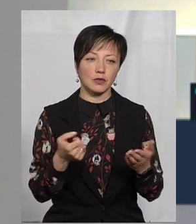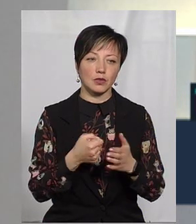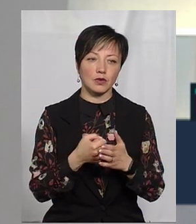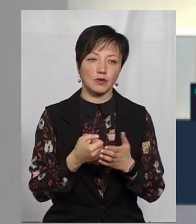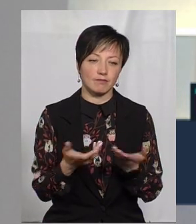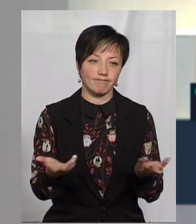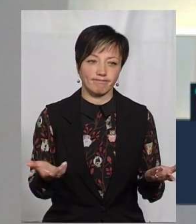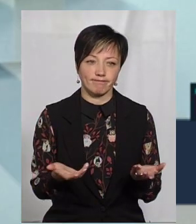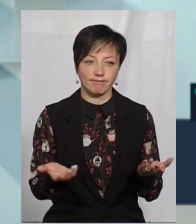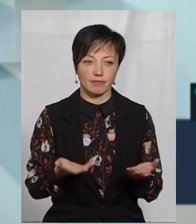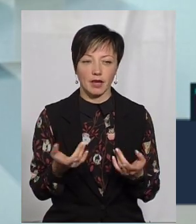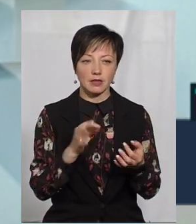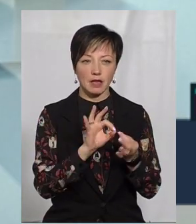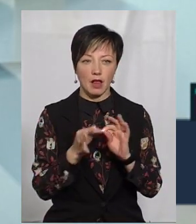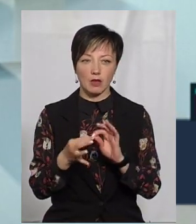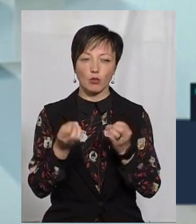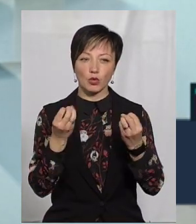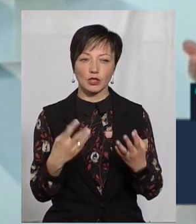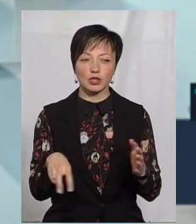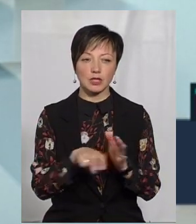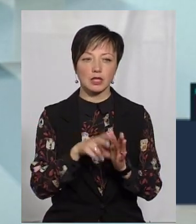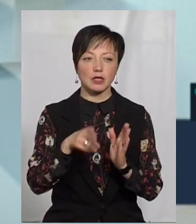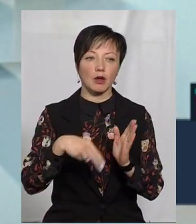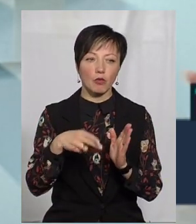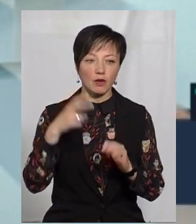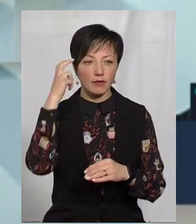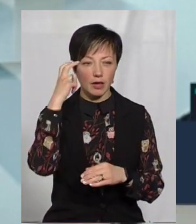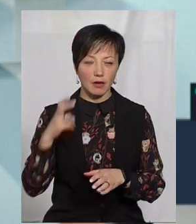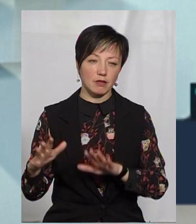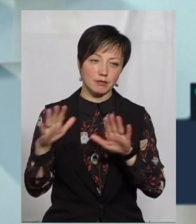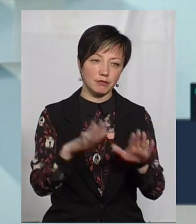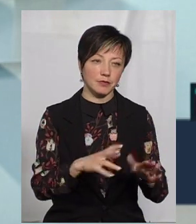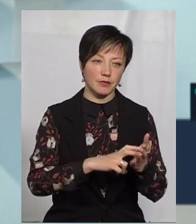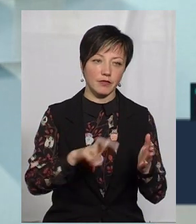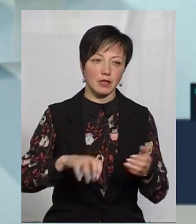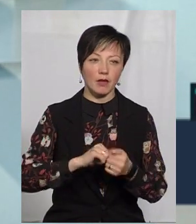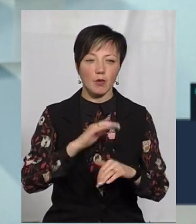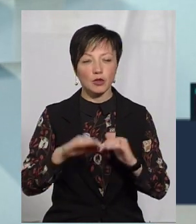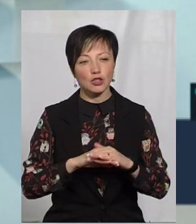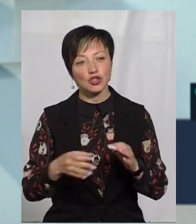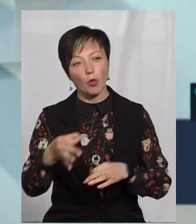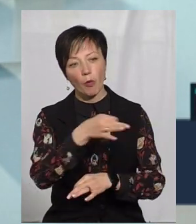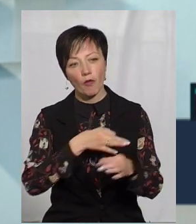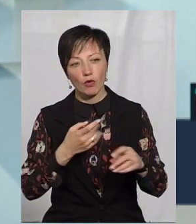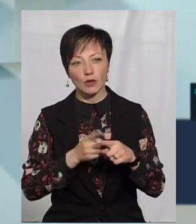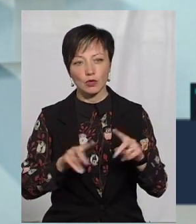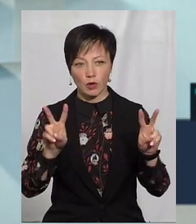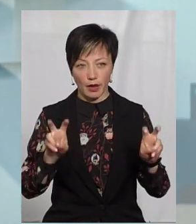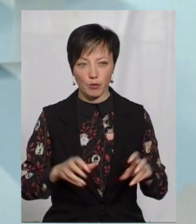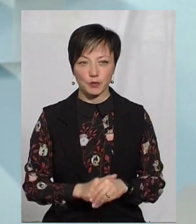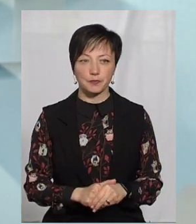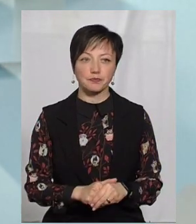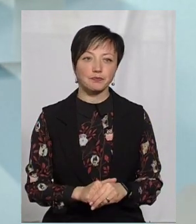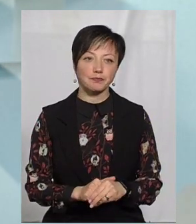потім від Хмельницького. Це трохи складно. Простіше сісти на потяг в Києві і вийти в Кам'янці. Цікаво, чи обговорювали вони цю тему.